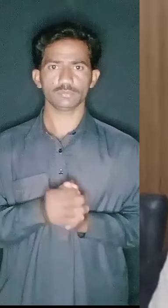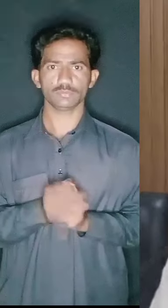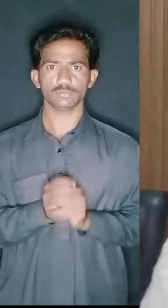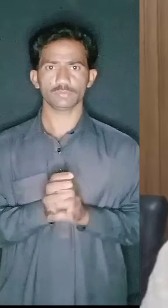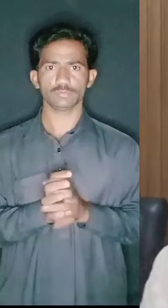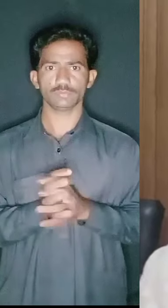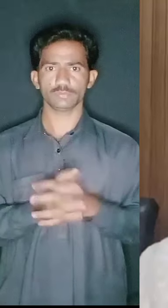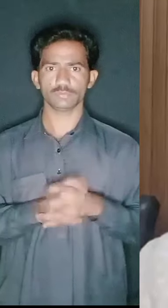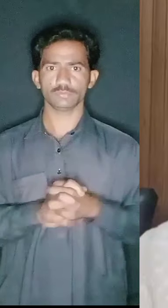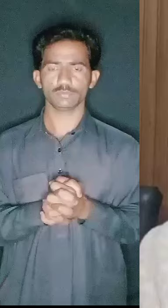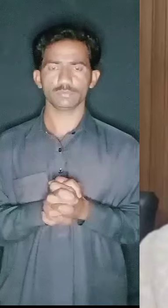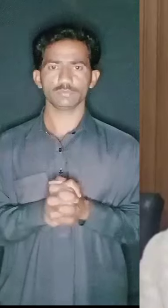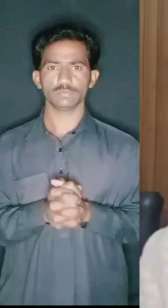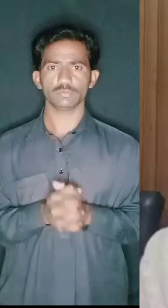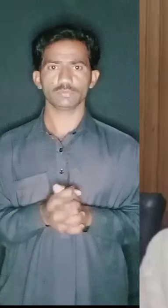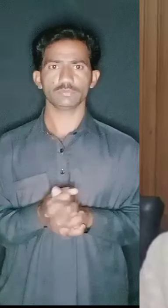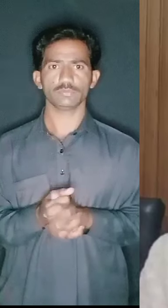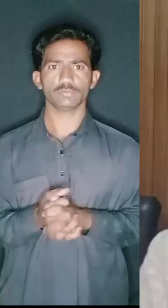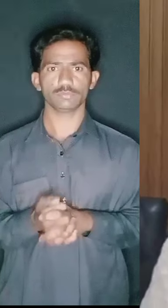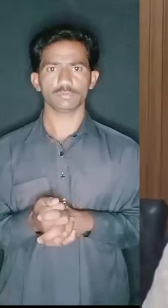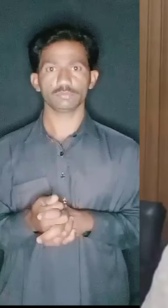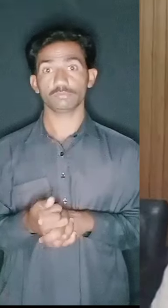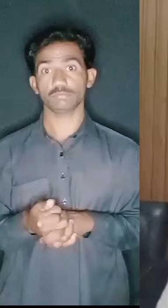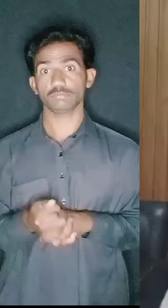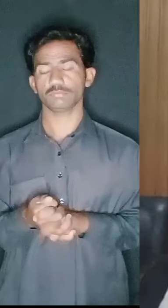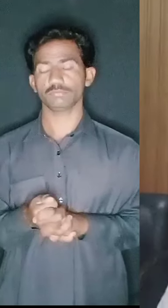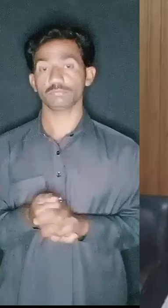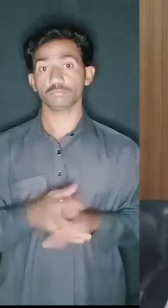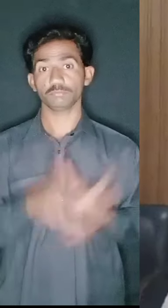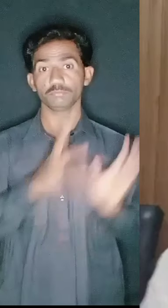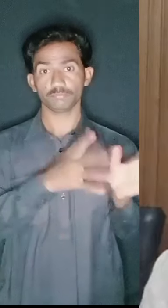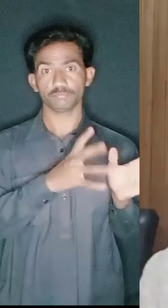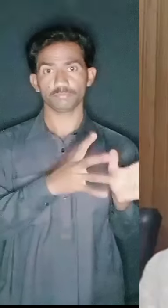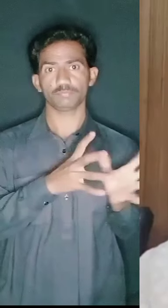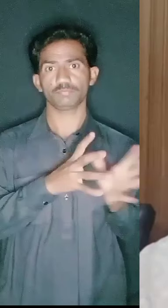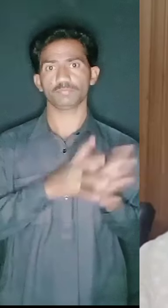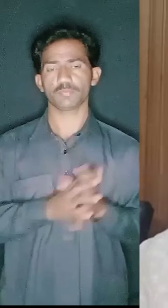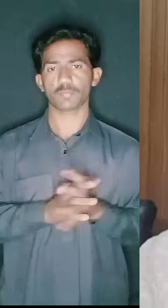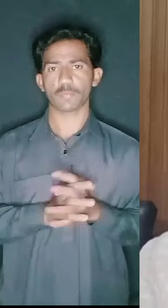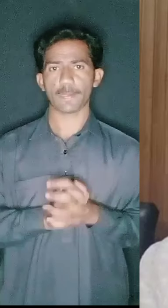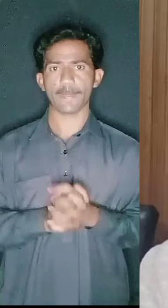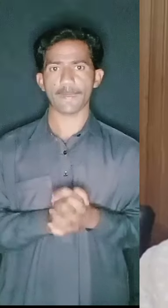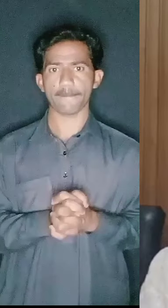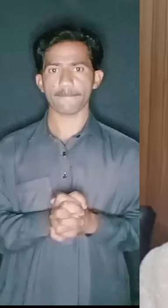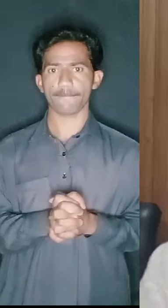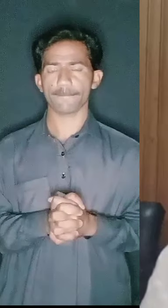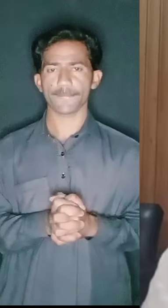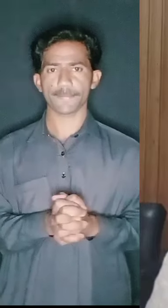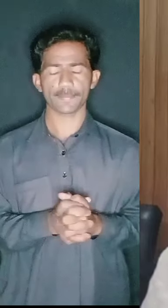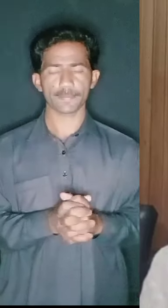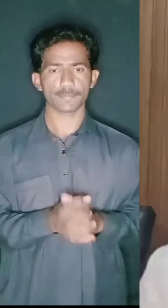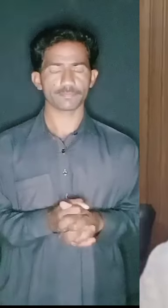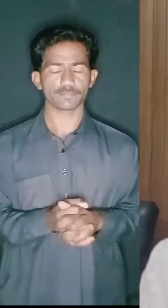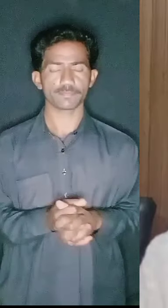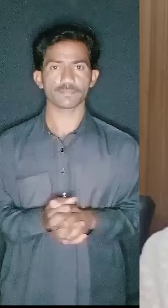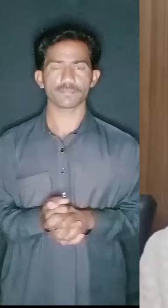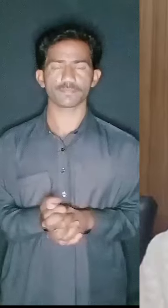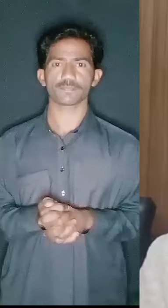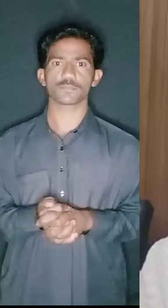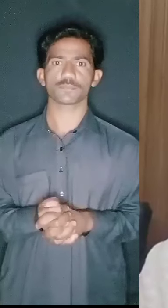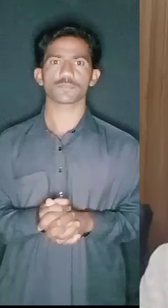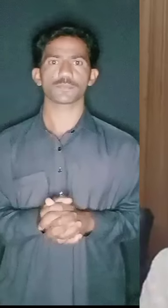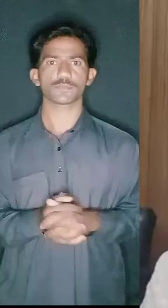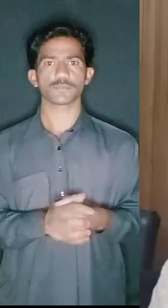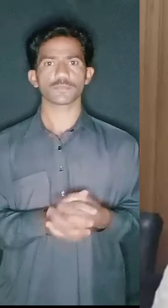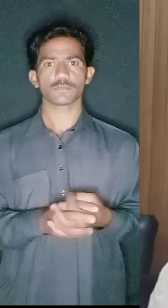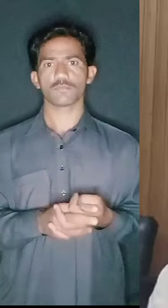18 साल। और आपकी उम्र कितनी है? 35 साल। बच्चे कितने हैं आपके? 5। 5 बच्चे, यानी शादी के